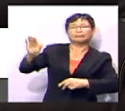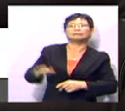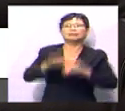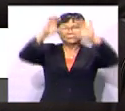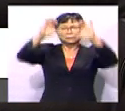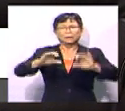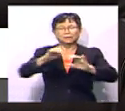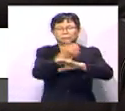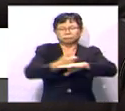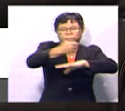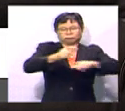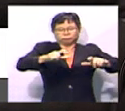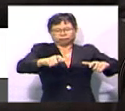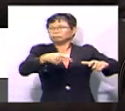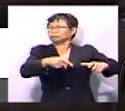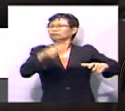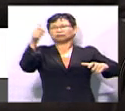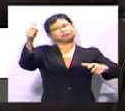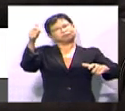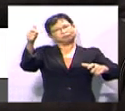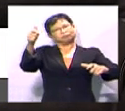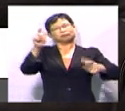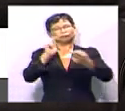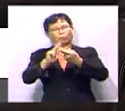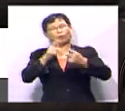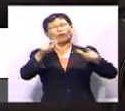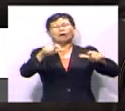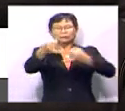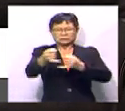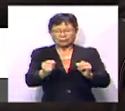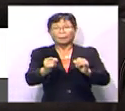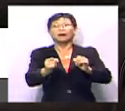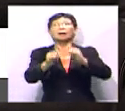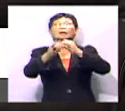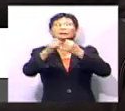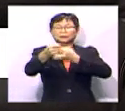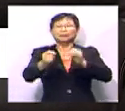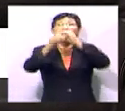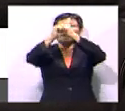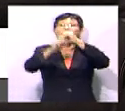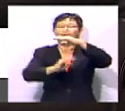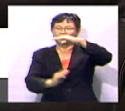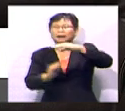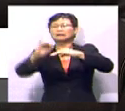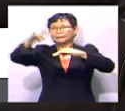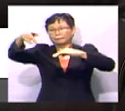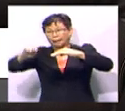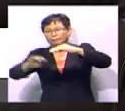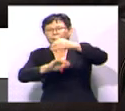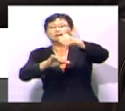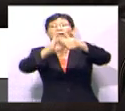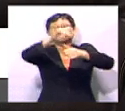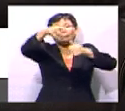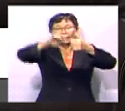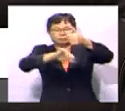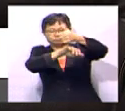sangat praktikal sebab kalau perlu pun jabatan orang asli diletak di bawah JPM sebab kita melihat isu masyarakat orang